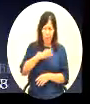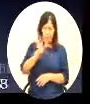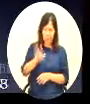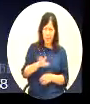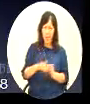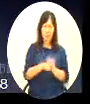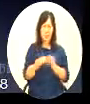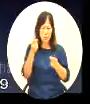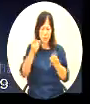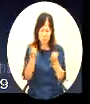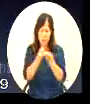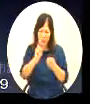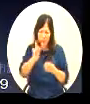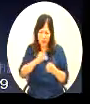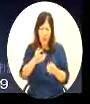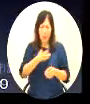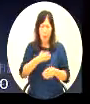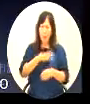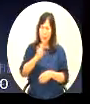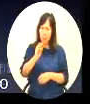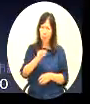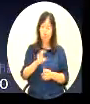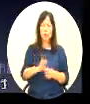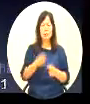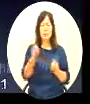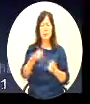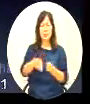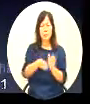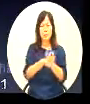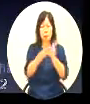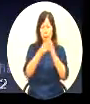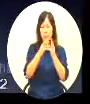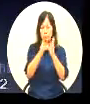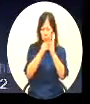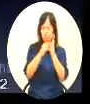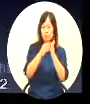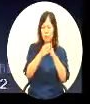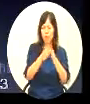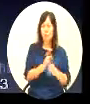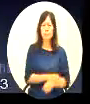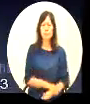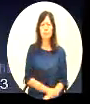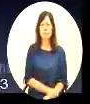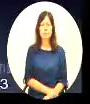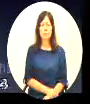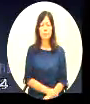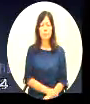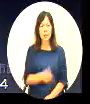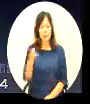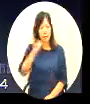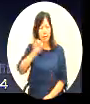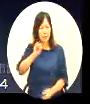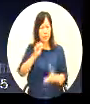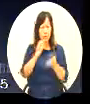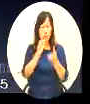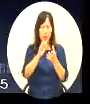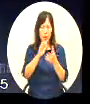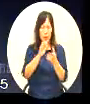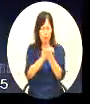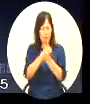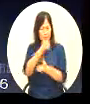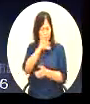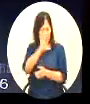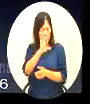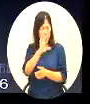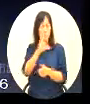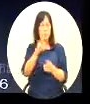是能会发生什么的危险齁，其实在这边必须要跟大家说，其实性别友善厕所其实就很简单，